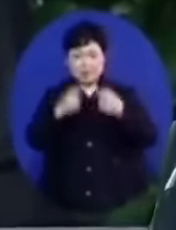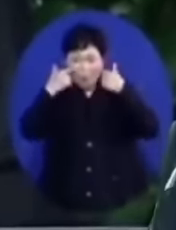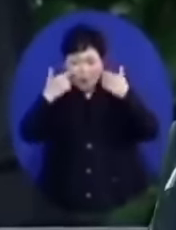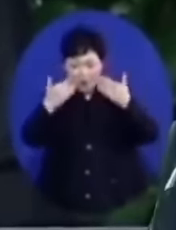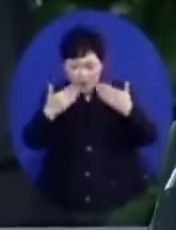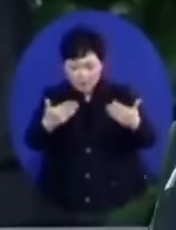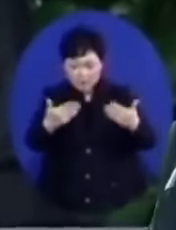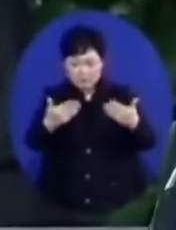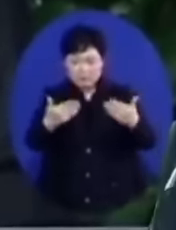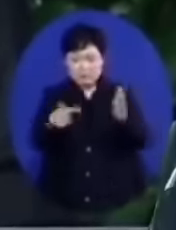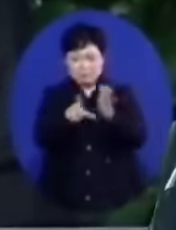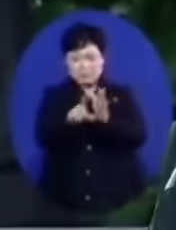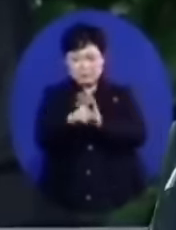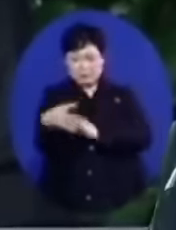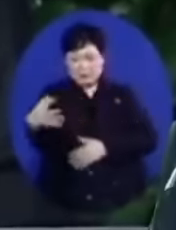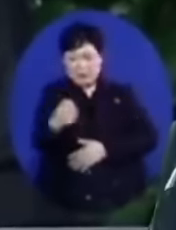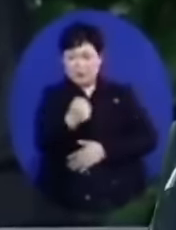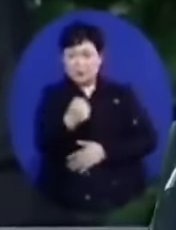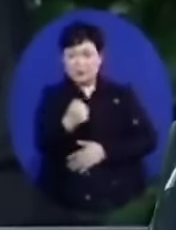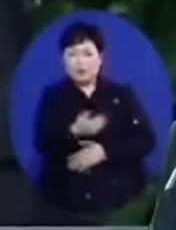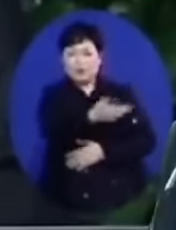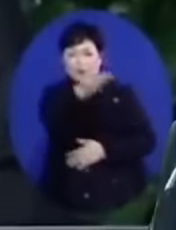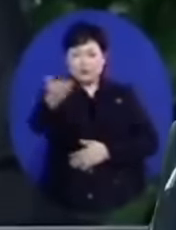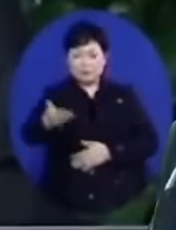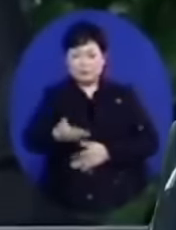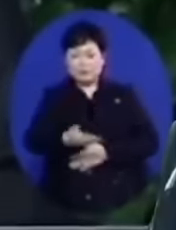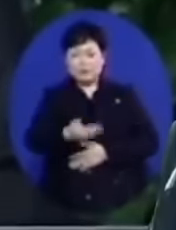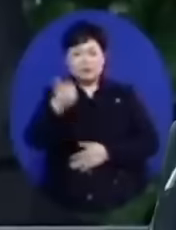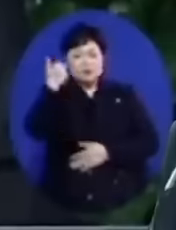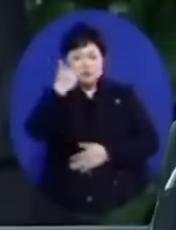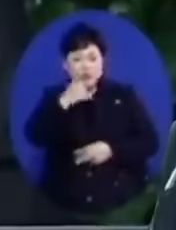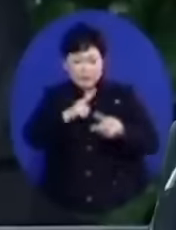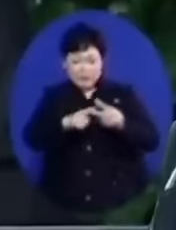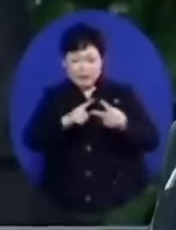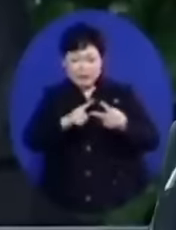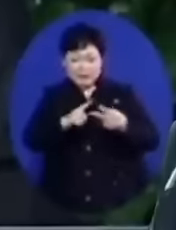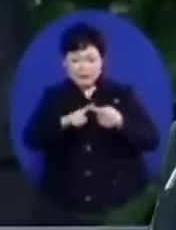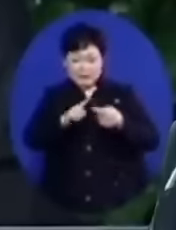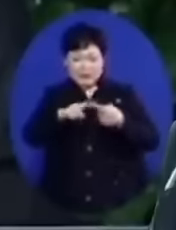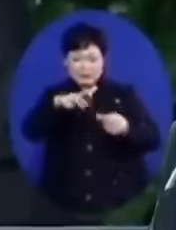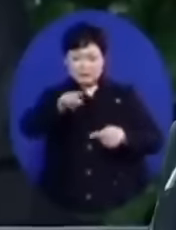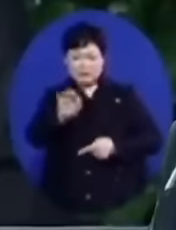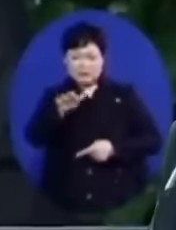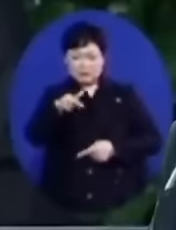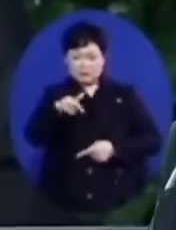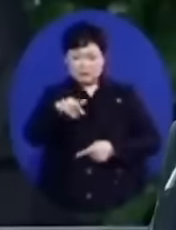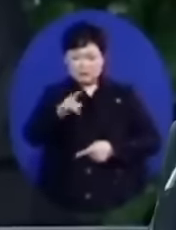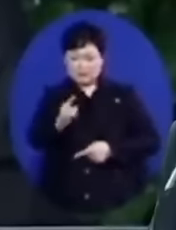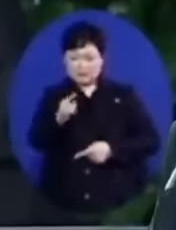확실한 믿음을 가지고 여러분 정체성을 가지고서 나가면